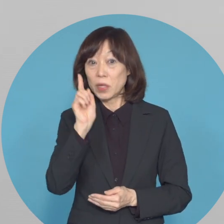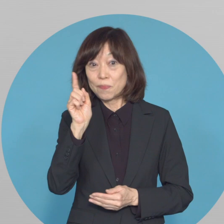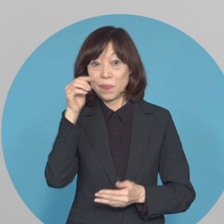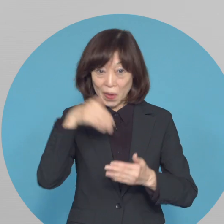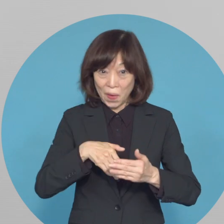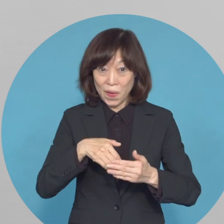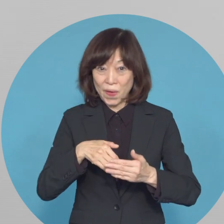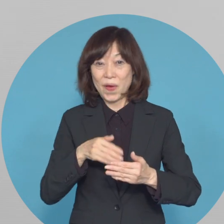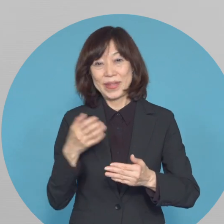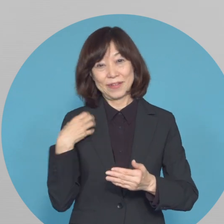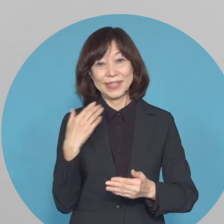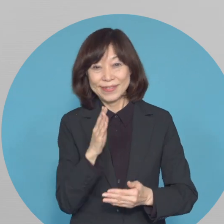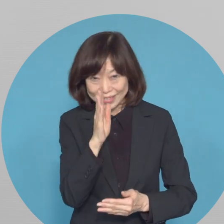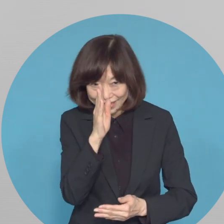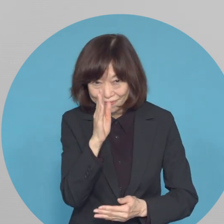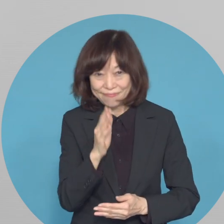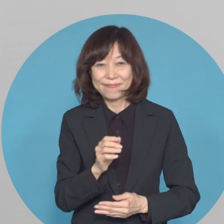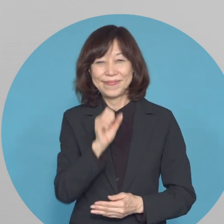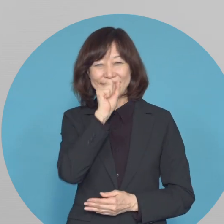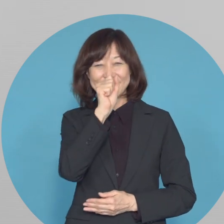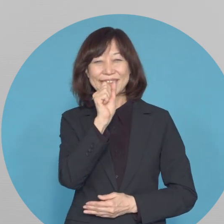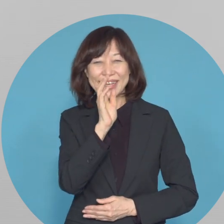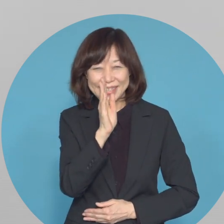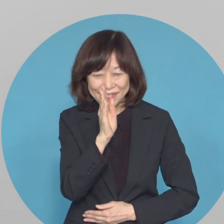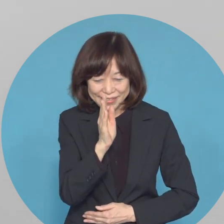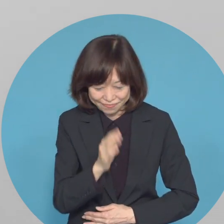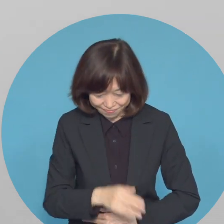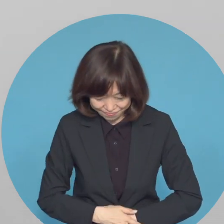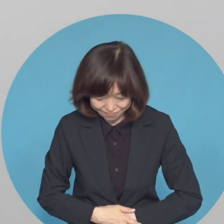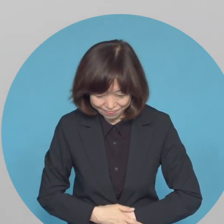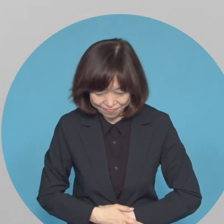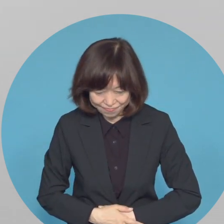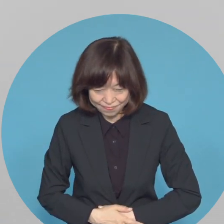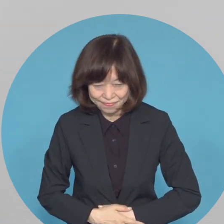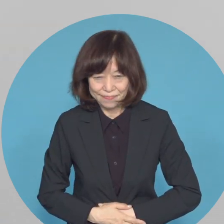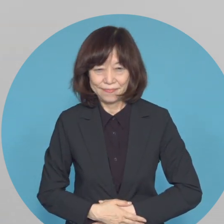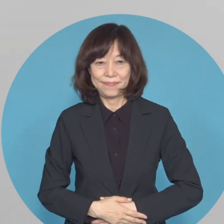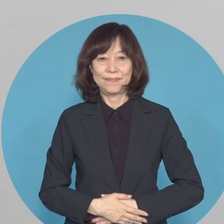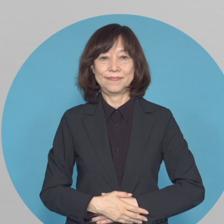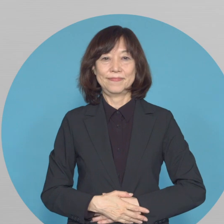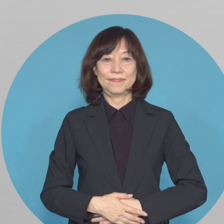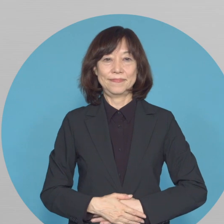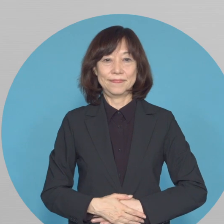を託してください。よろしくお願いいたします。